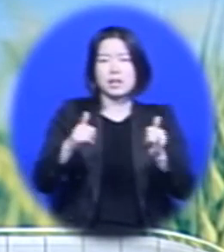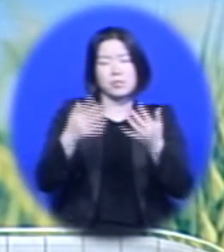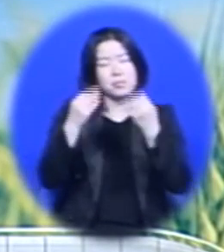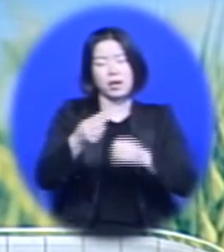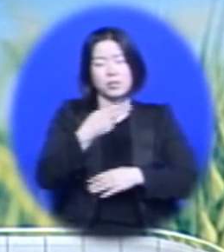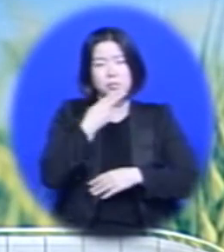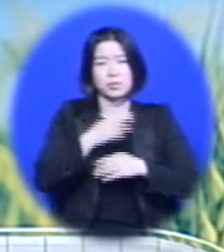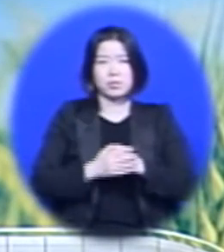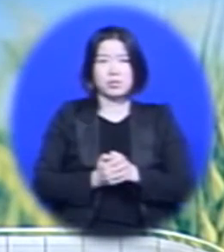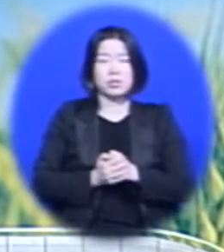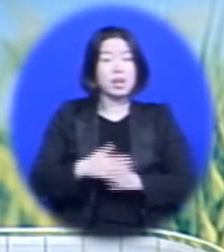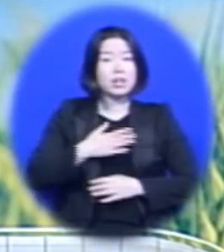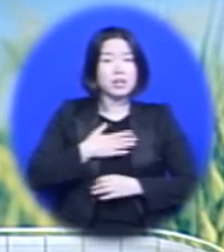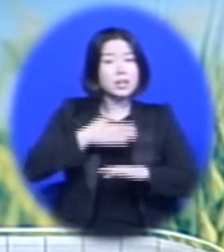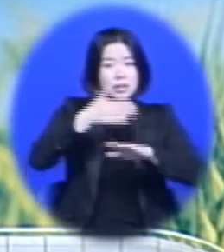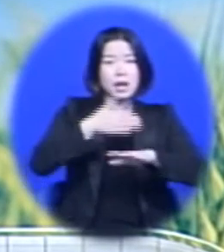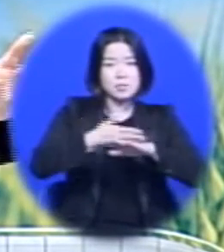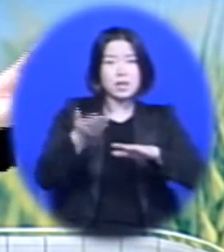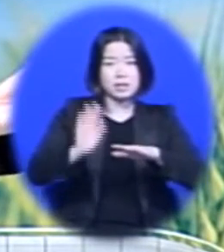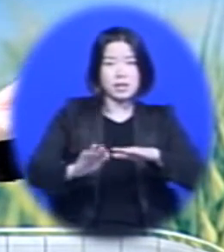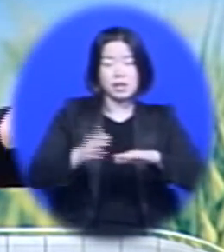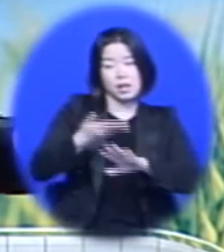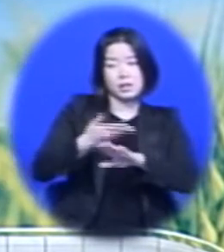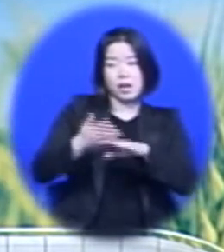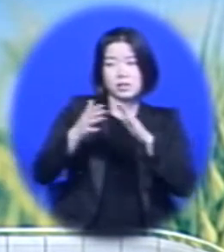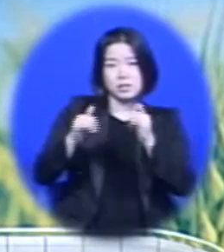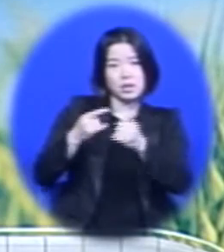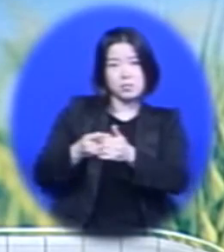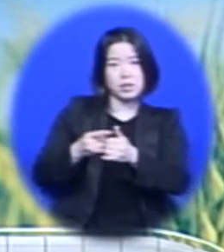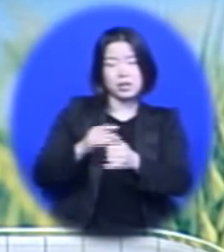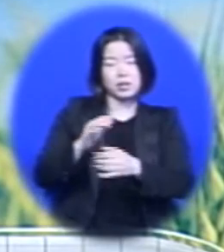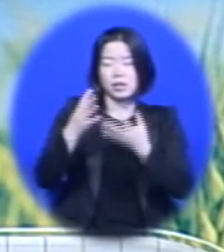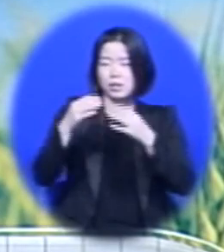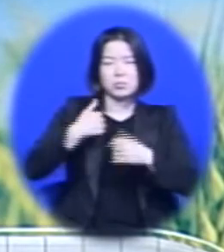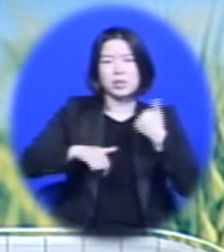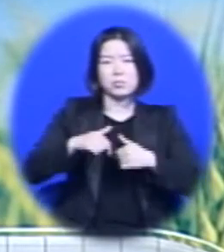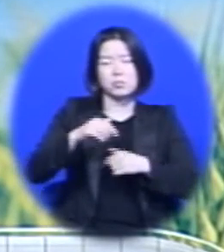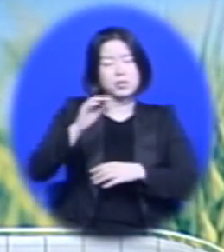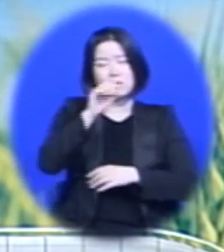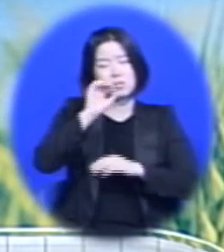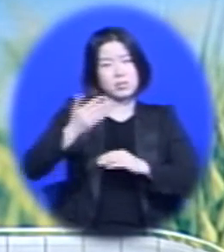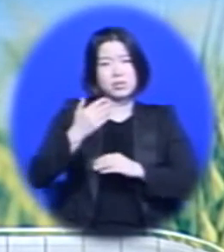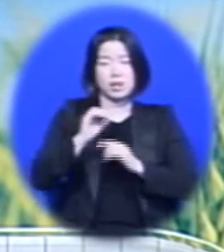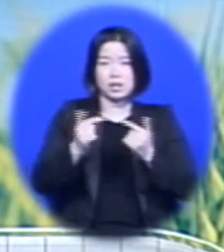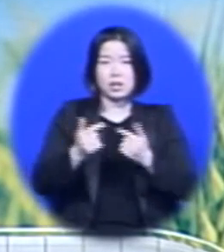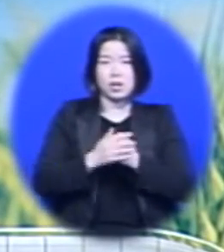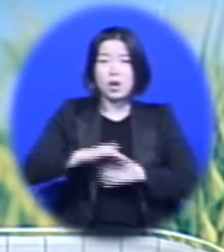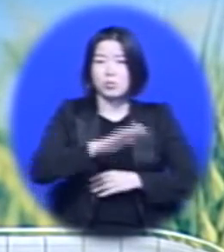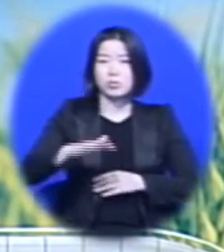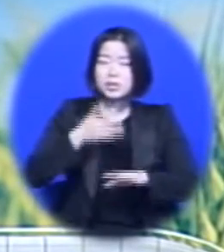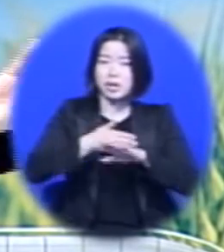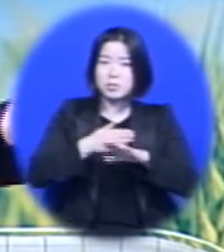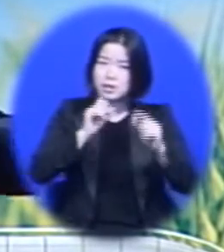없습니다. 나는 감사한데 다른 사람들에게는 별로 기쁨이 안 되는 것입니다. 우리의 감사는